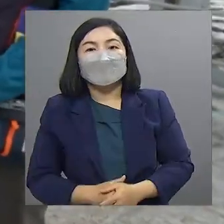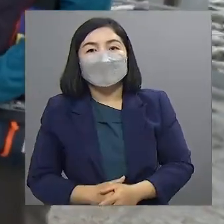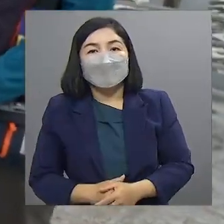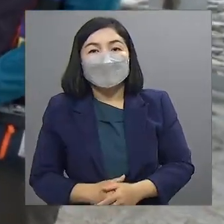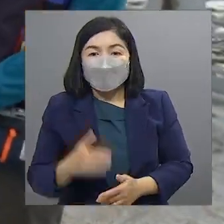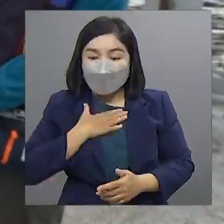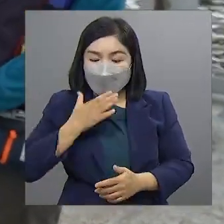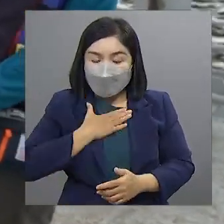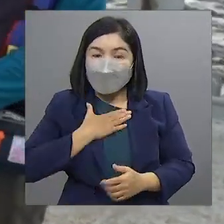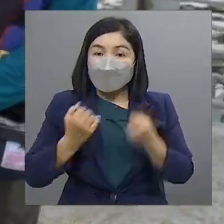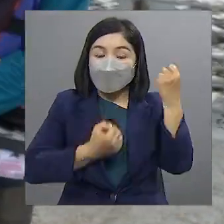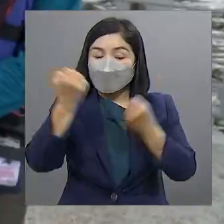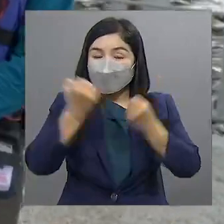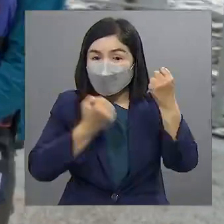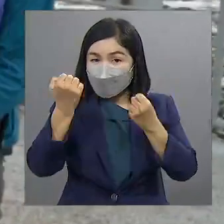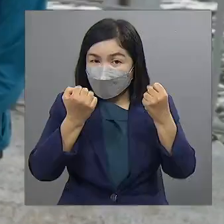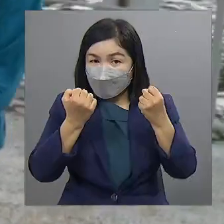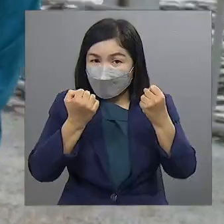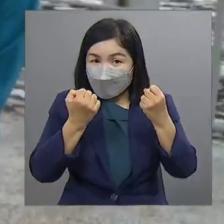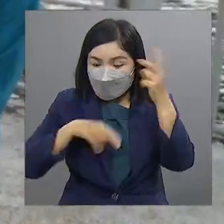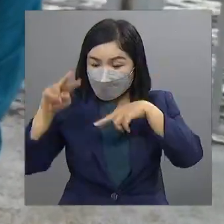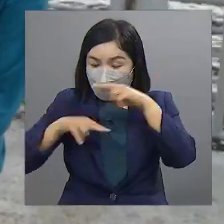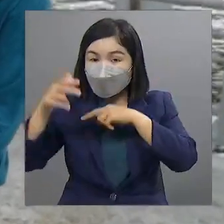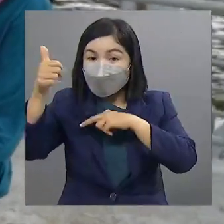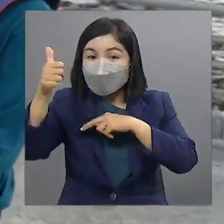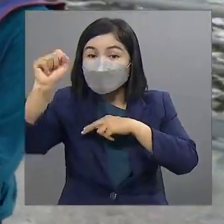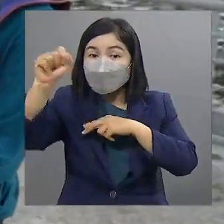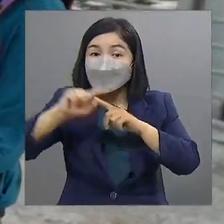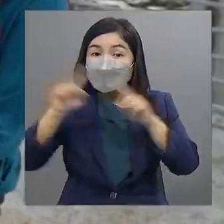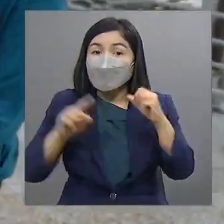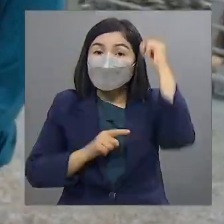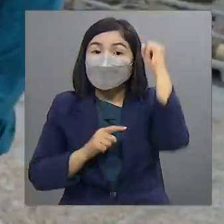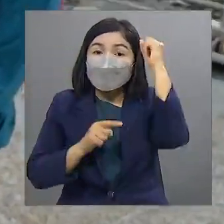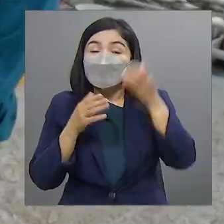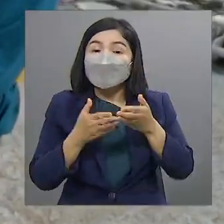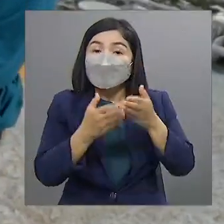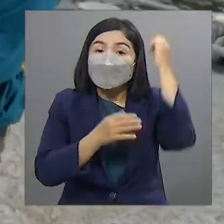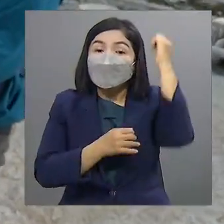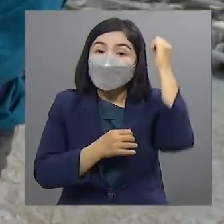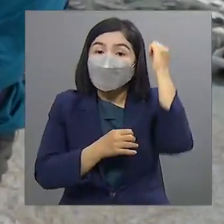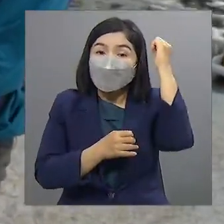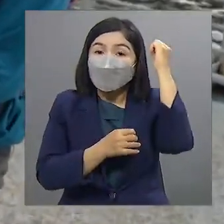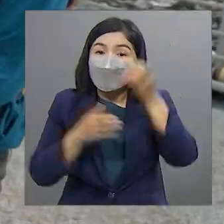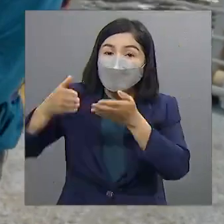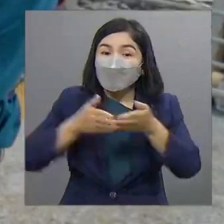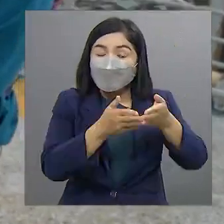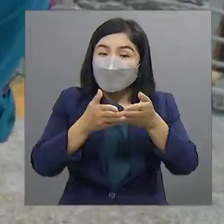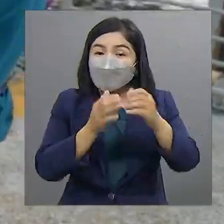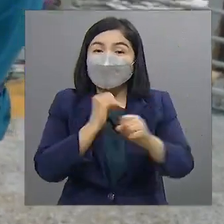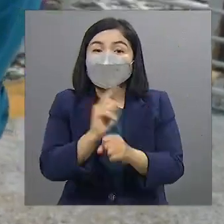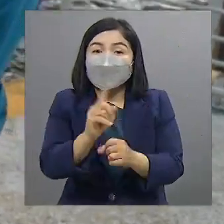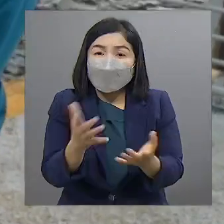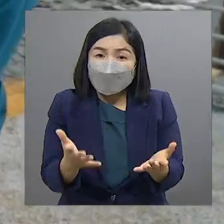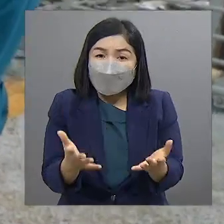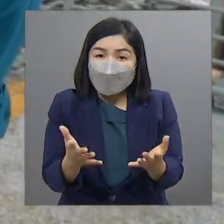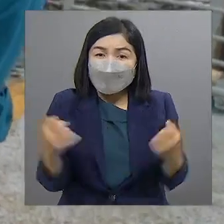ขับเราสามารถจะควบคุมได้แต่ถามว่าเป็นเรือโดยสารที่แบบเป็นเรือโดยสารข้ามฟากอย่างนี้นะคะก็ไม่เข้าใจว่าไม่น่าจะใส่ชูชีพกันทุก